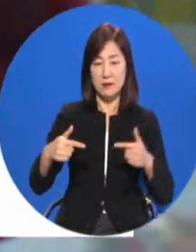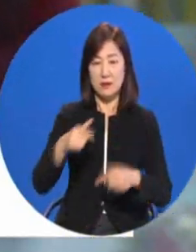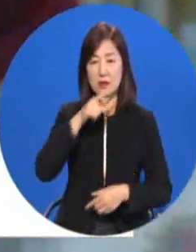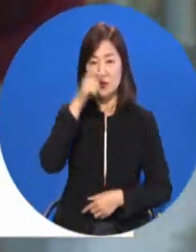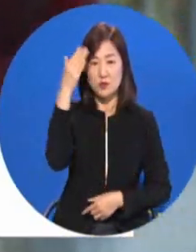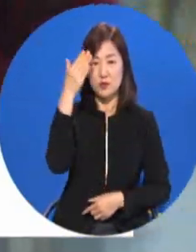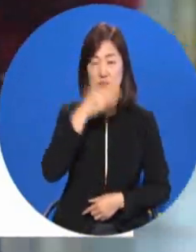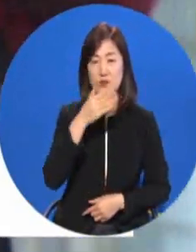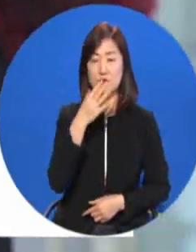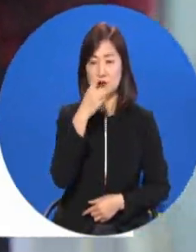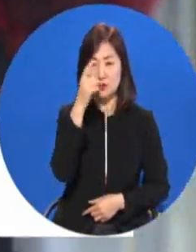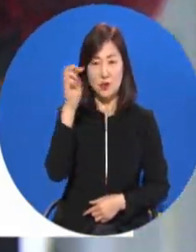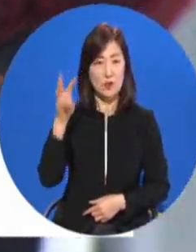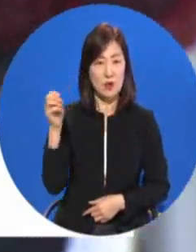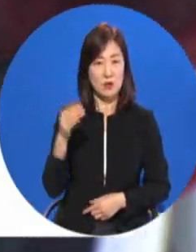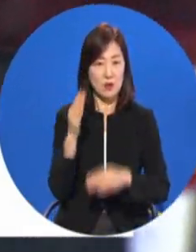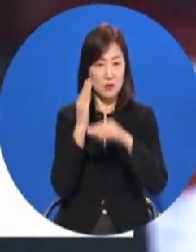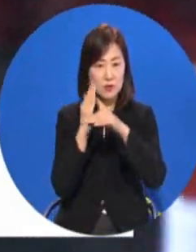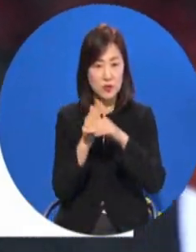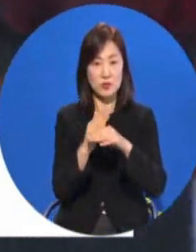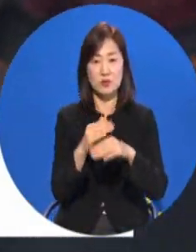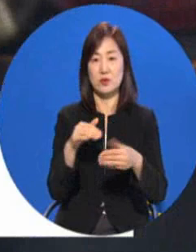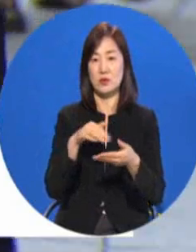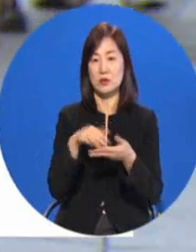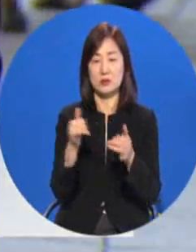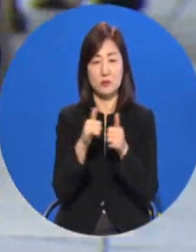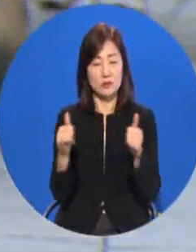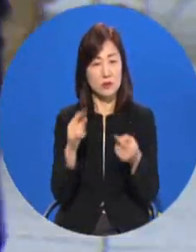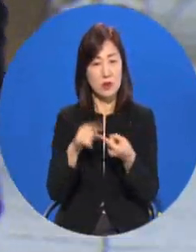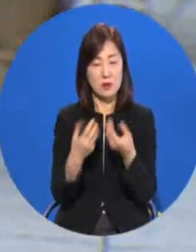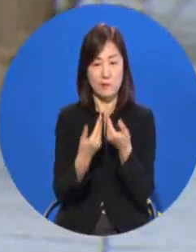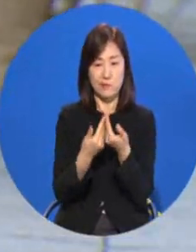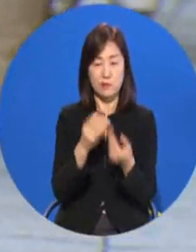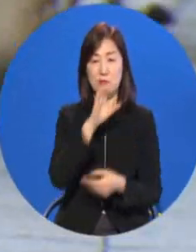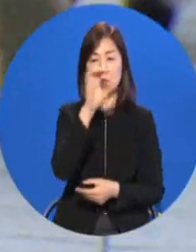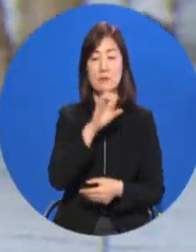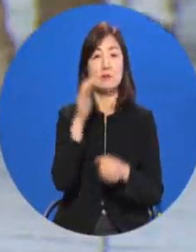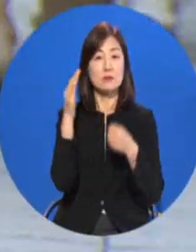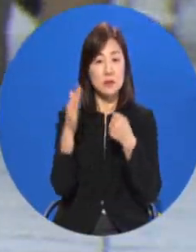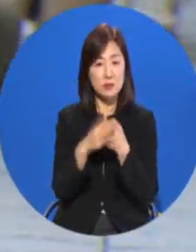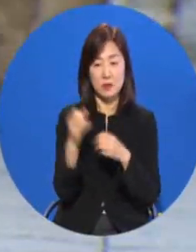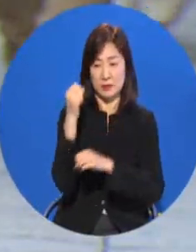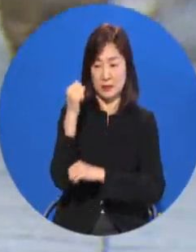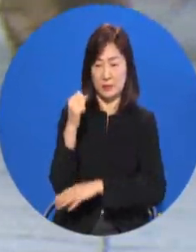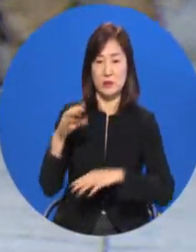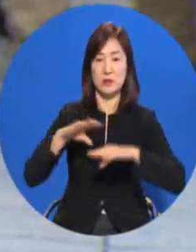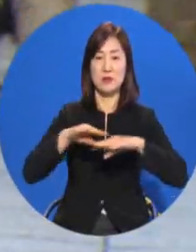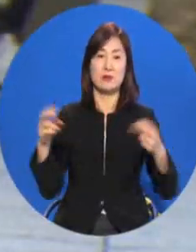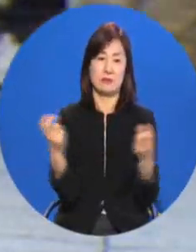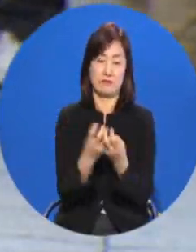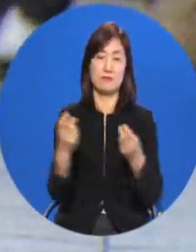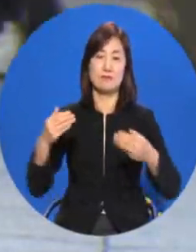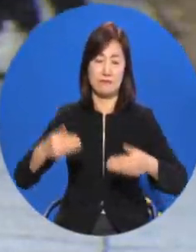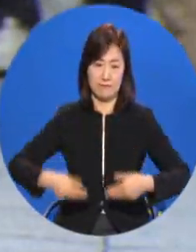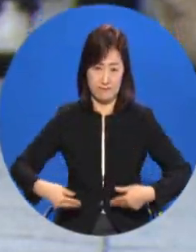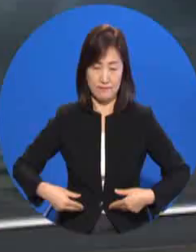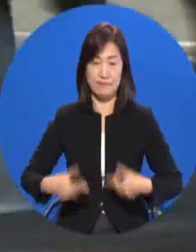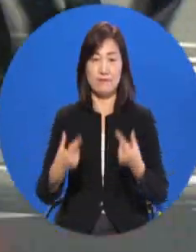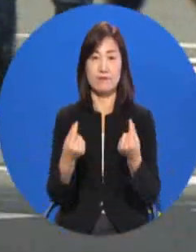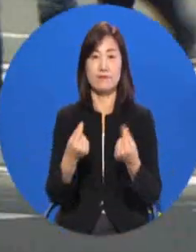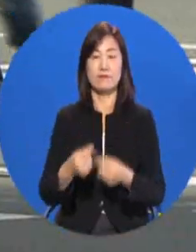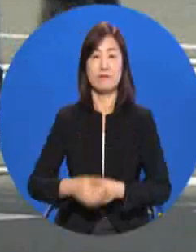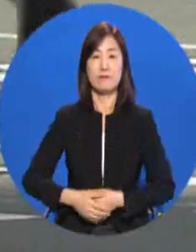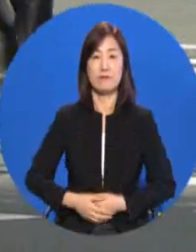중심으로 인구 증감에 따른 지역간 갈등 양상이 반복돼 근본적인 해결 방안이 필요하다는 지적도 꾸준히 제기되고